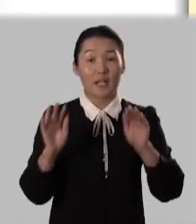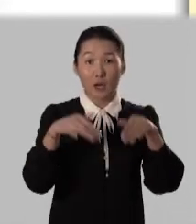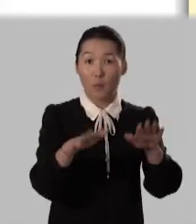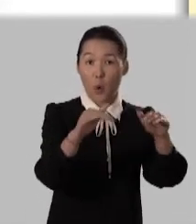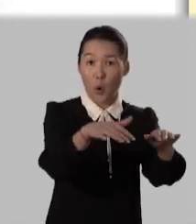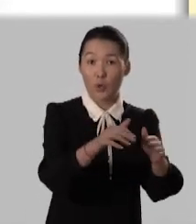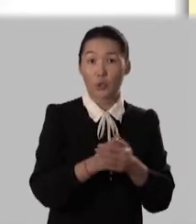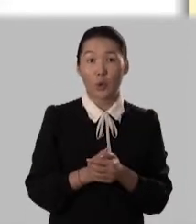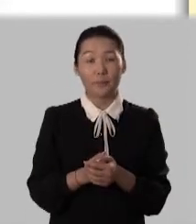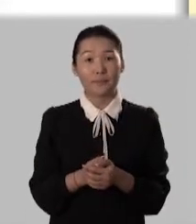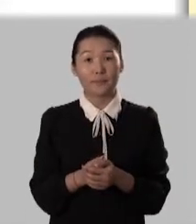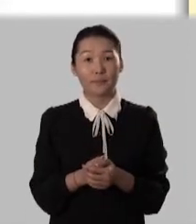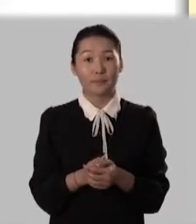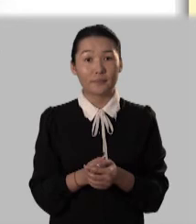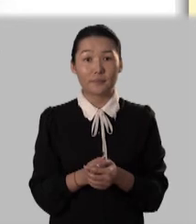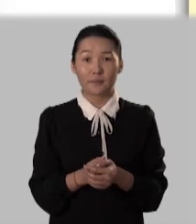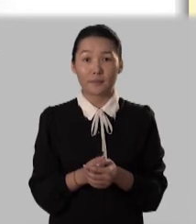удочки лыжи